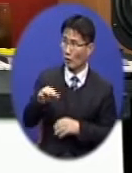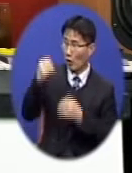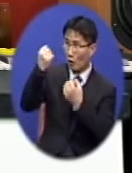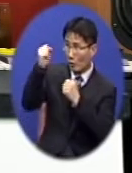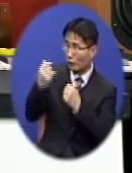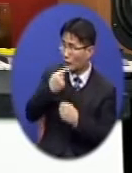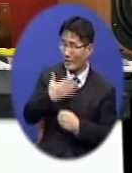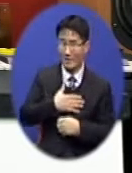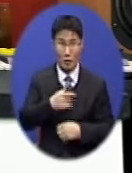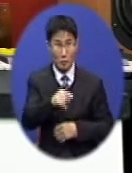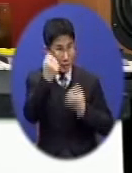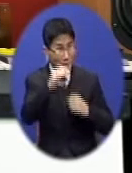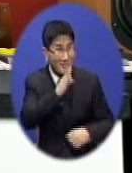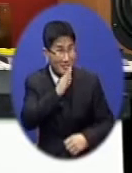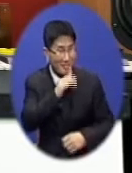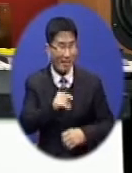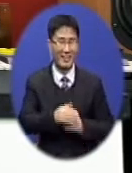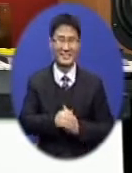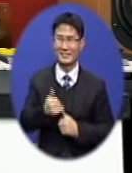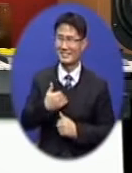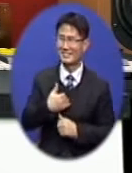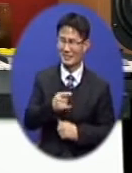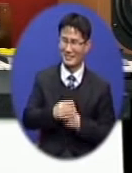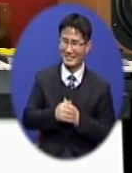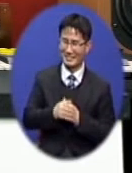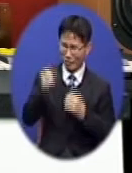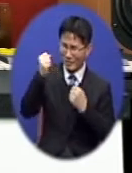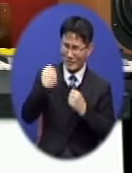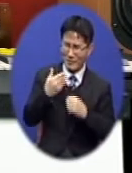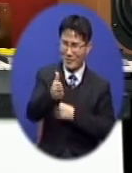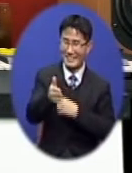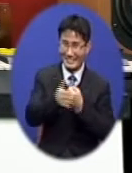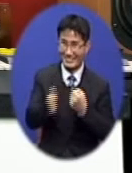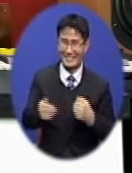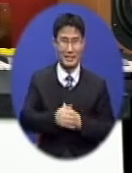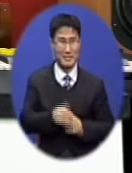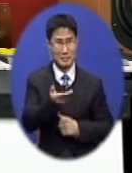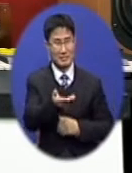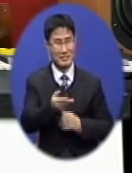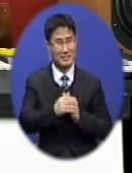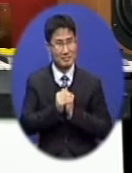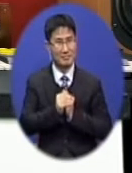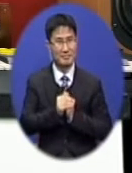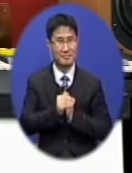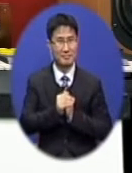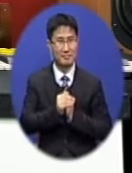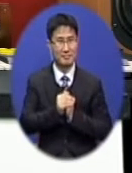아유, 저도요. 아, 배우는 배우잖아요, 또. 아, 저는 이제 워낙 연기를 전공을 했으니까. 네네. 네. 김혜영 씨는